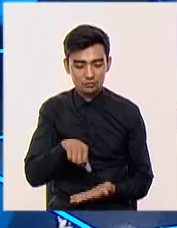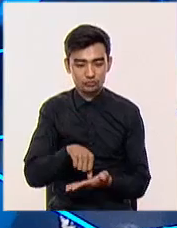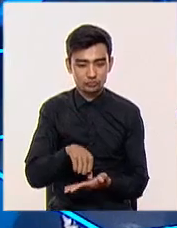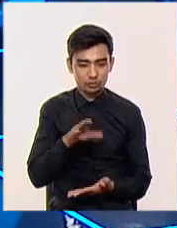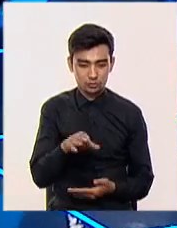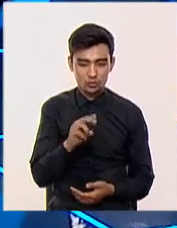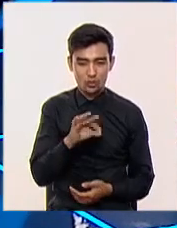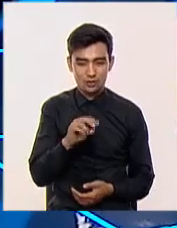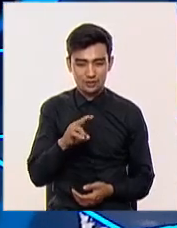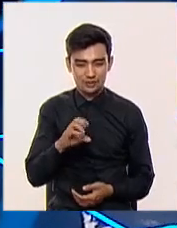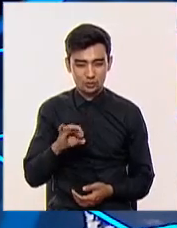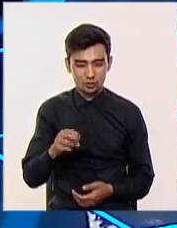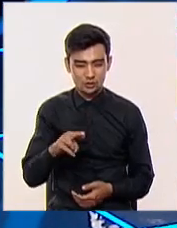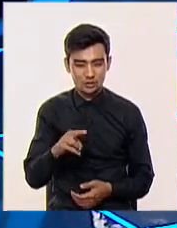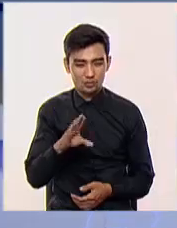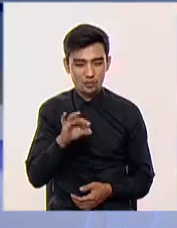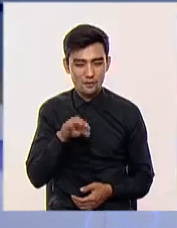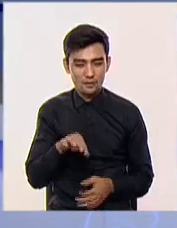заключении Конституционного совета.